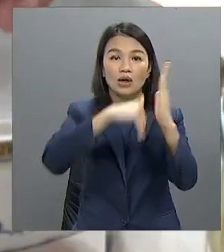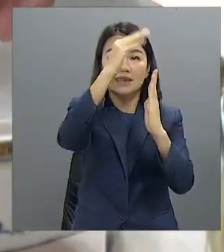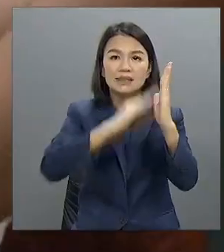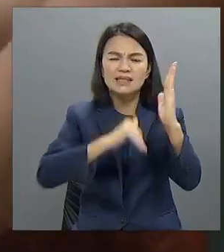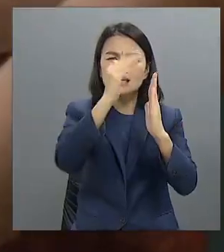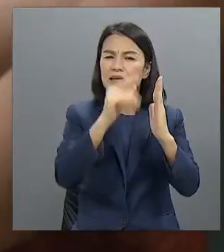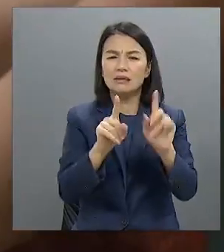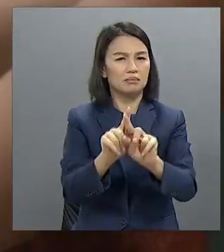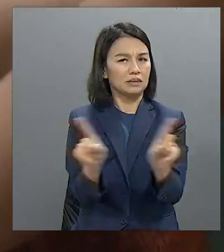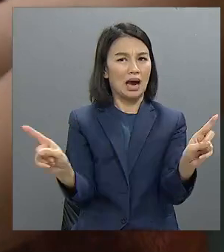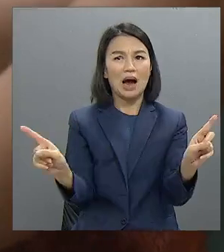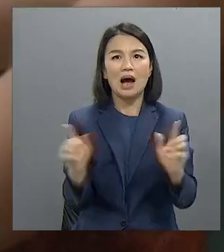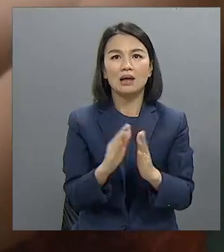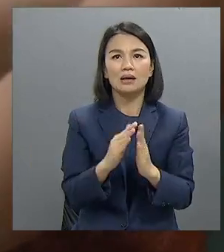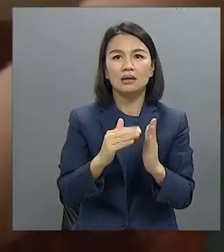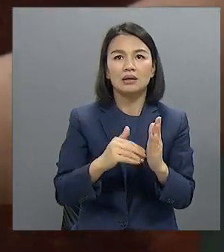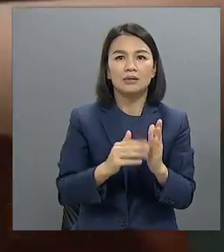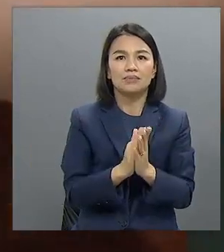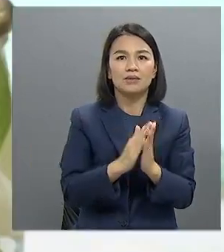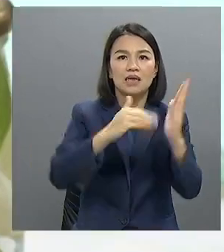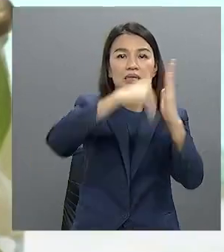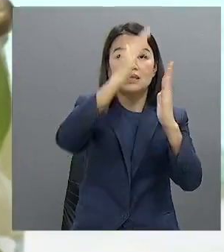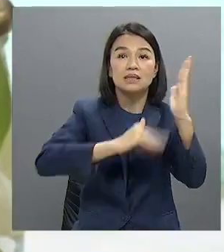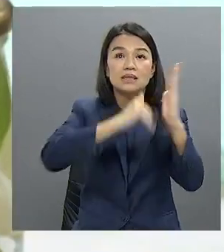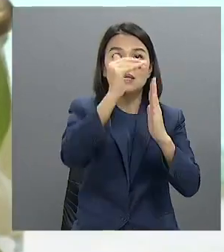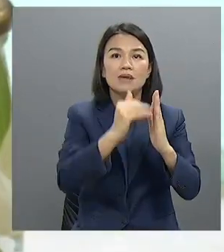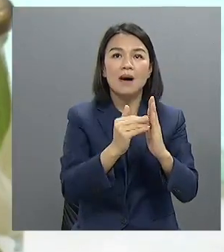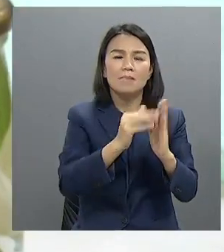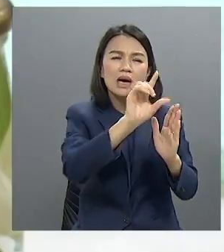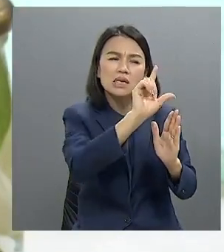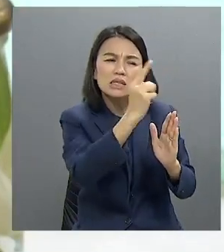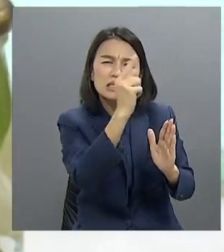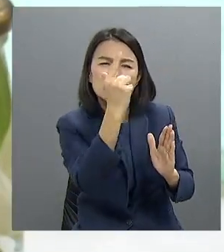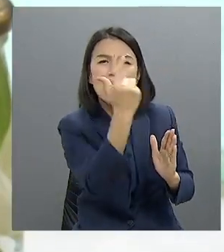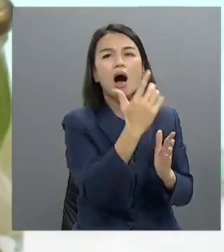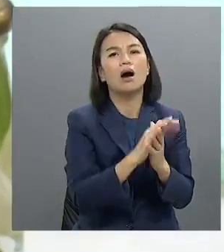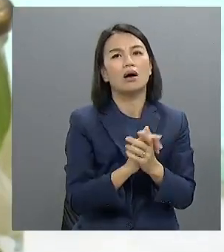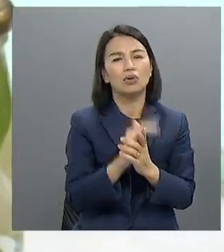ความไม่เหลืองเป็นอำพันธ์เหมือนกับจำปาเนี่ยค่ะ